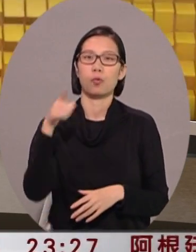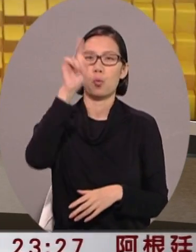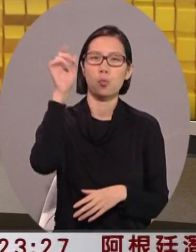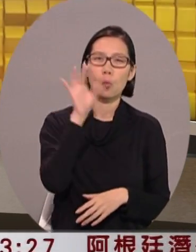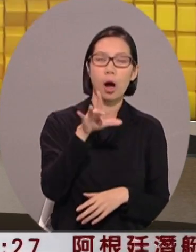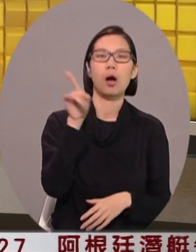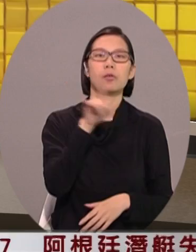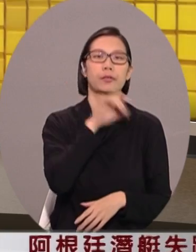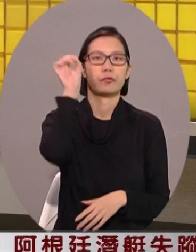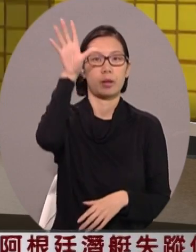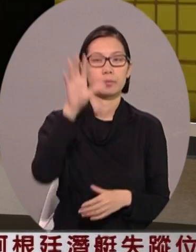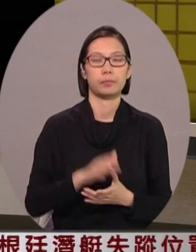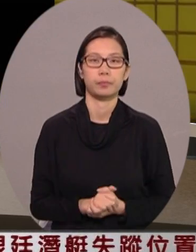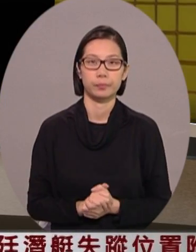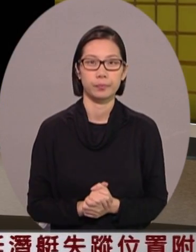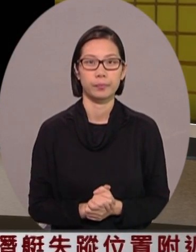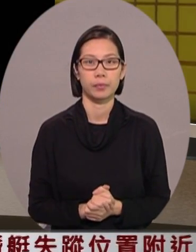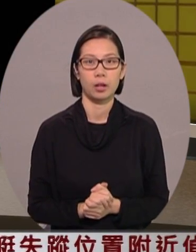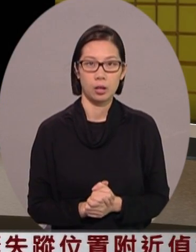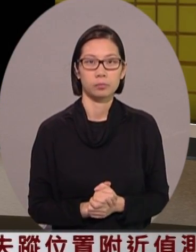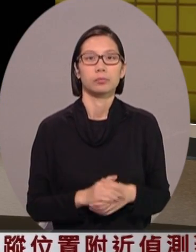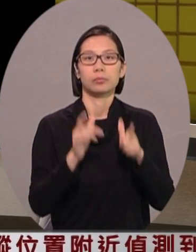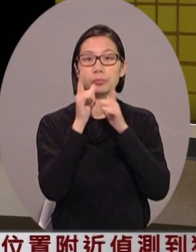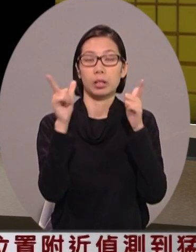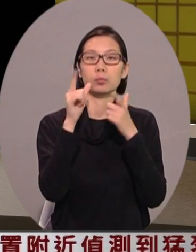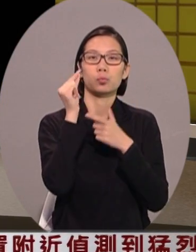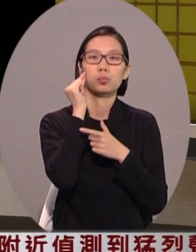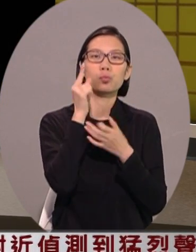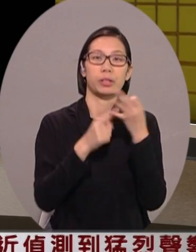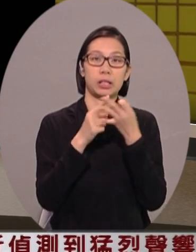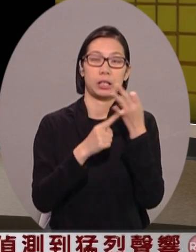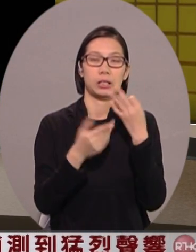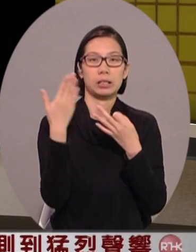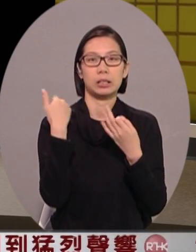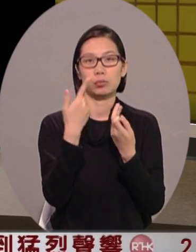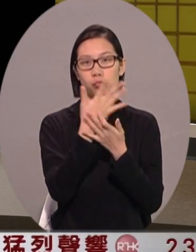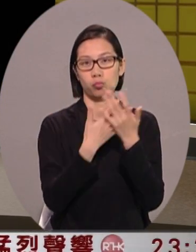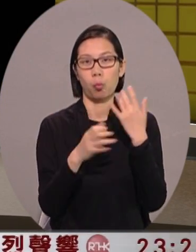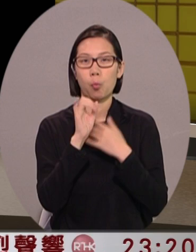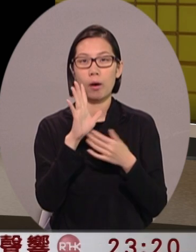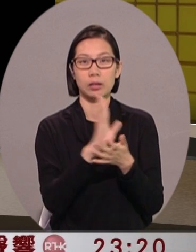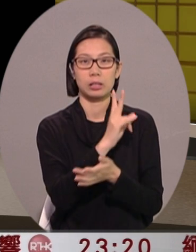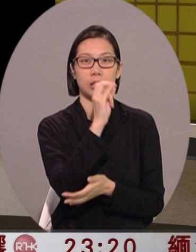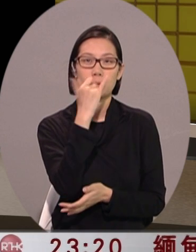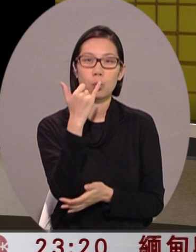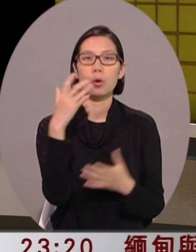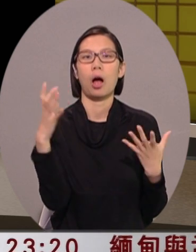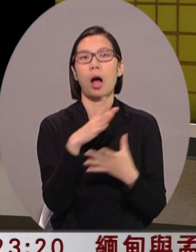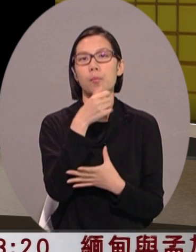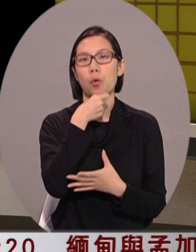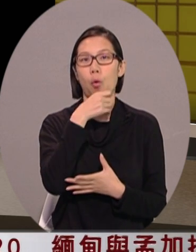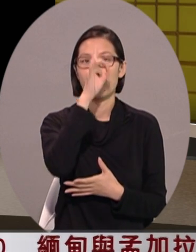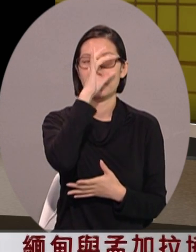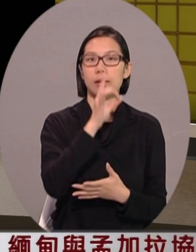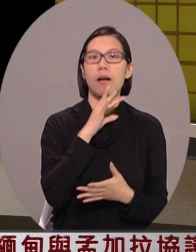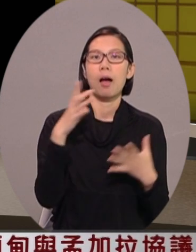由佢發明。名媛 Paris Hilton 早前在社交網站 Twitter 度話，2006年佢同歌手 Britney Spears